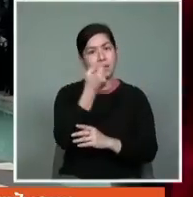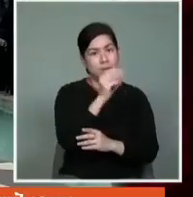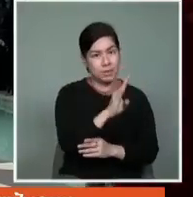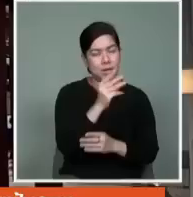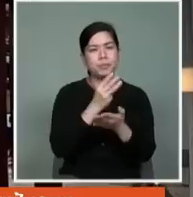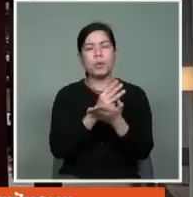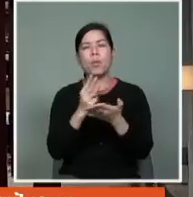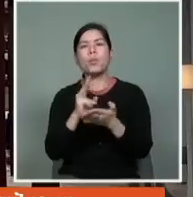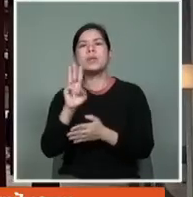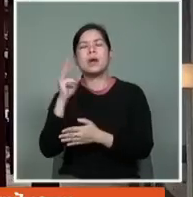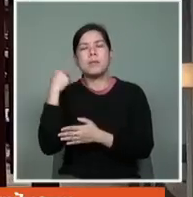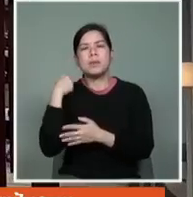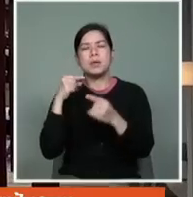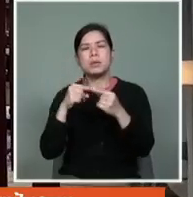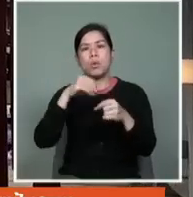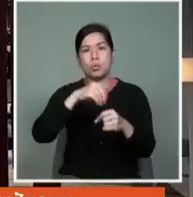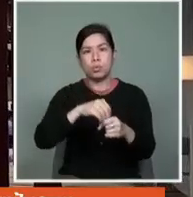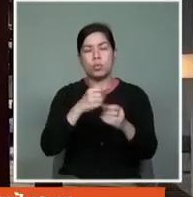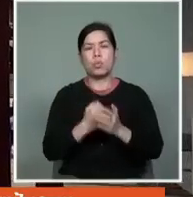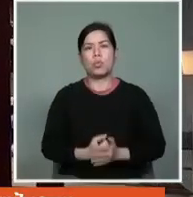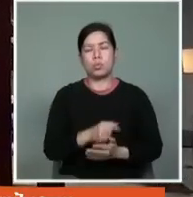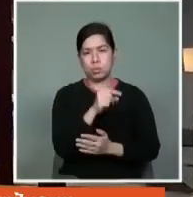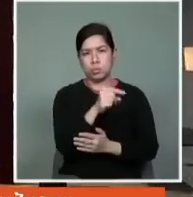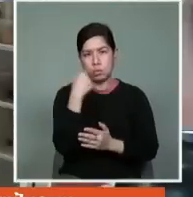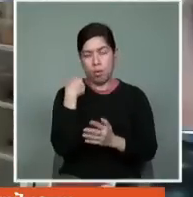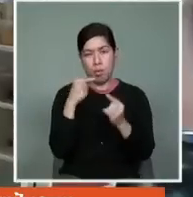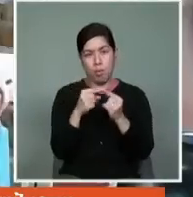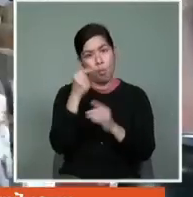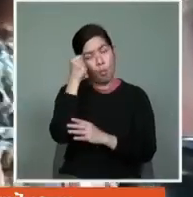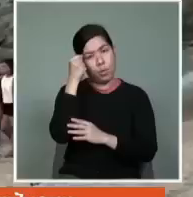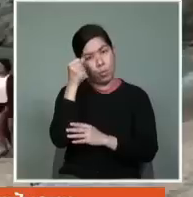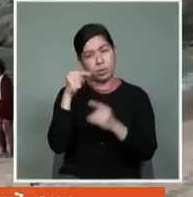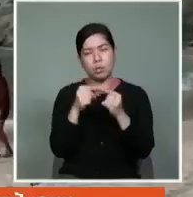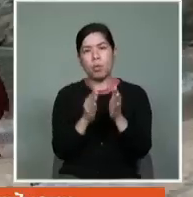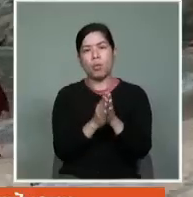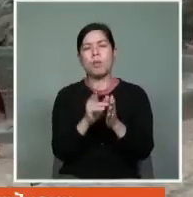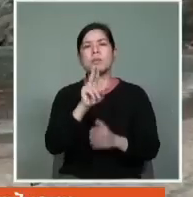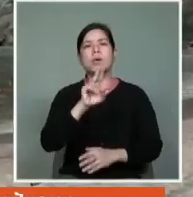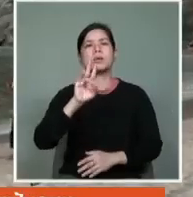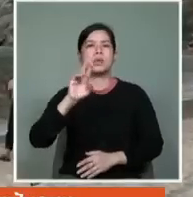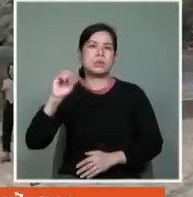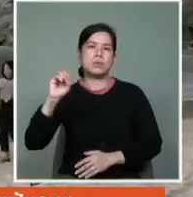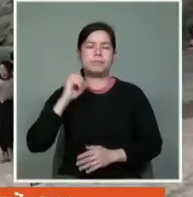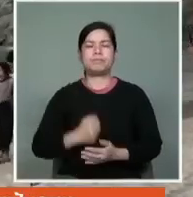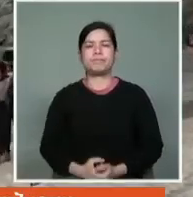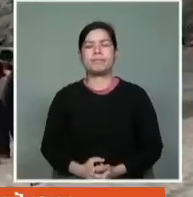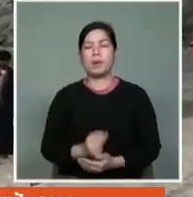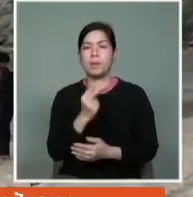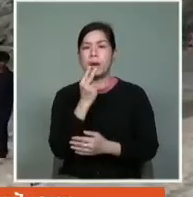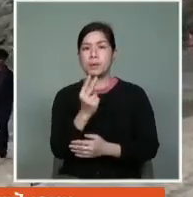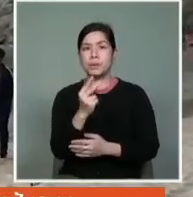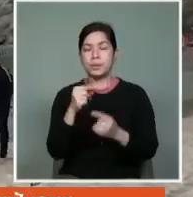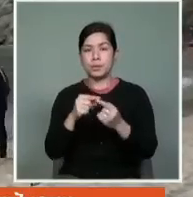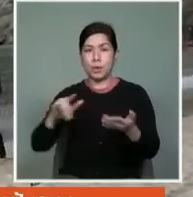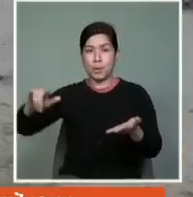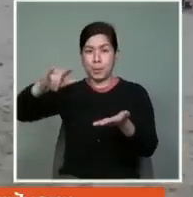ได้90วันและต่อได้อีก2ครั้งครั้งละ90วันรวมเป็น270วันด้วยกันนะคะมาดูกันหน่อยค่ะคุณผู้ชมเที่ยวบิน